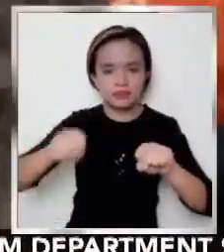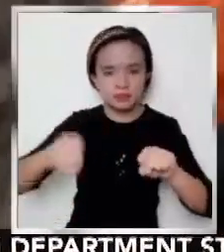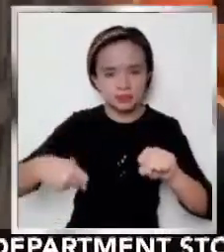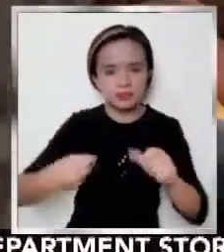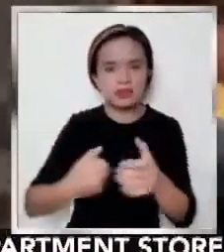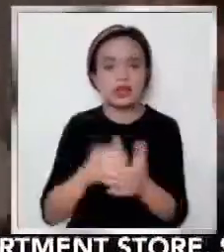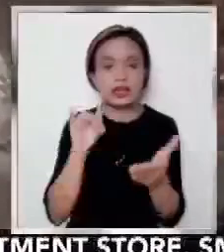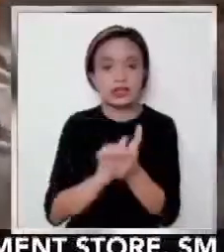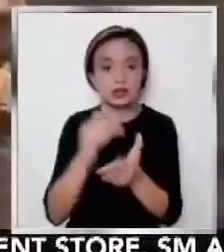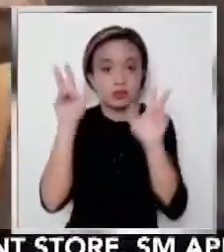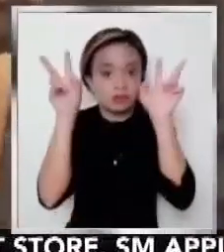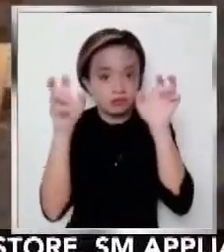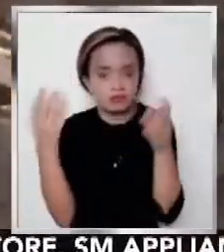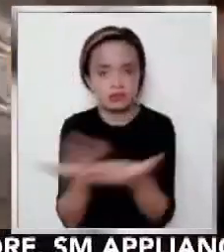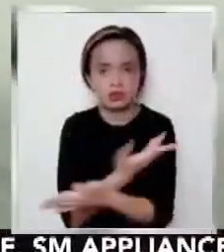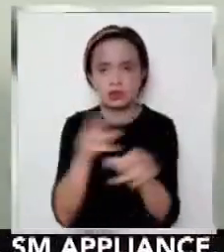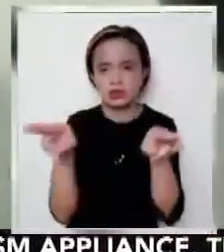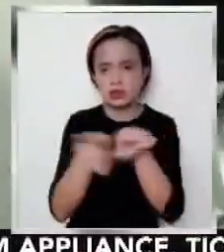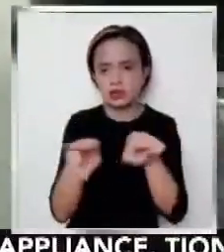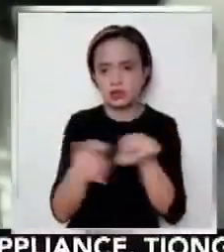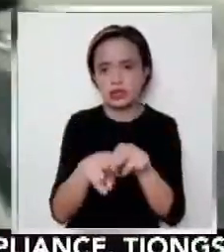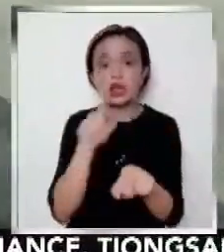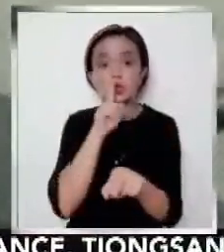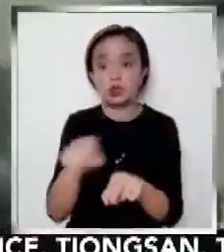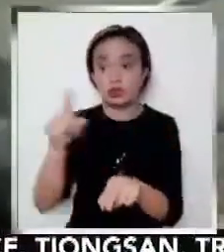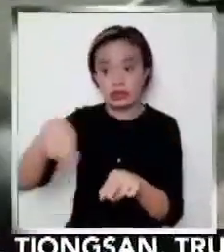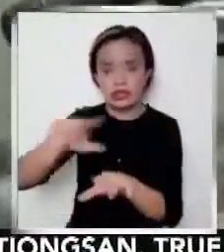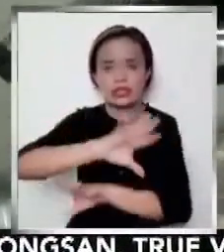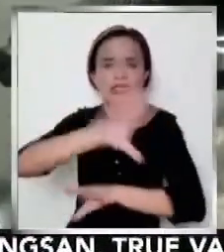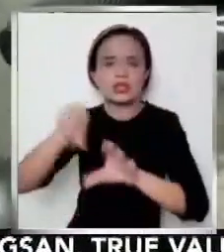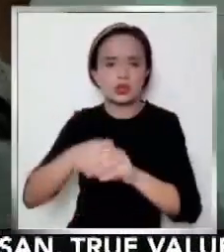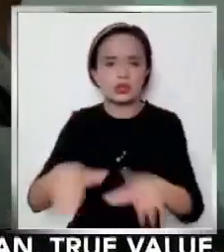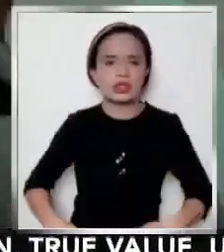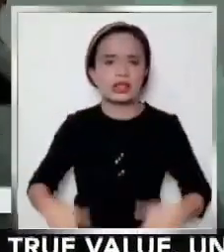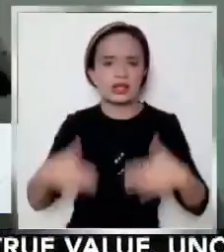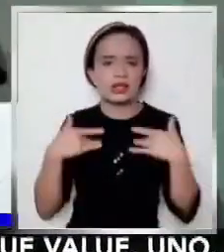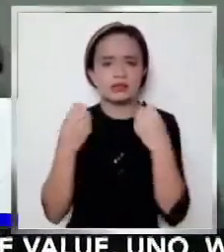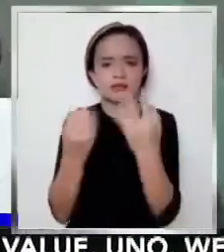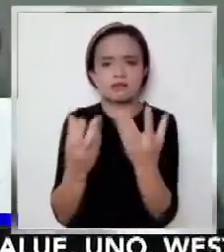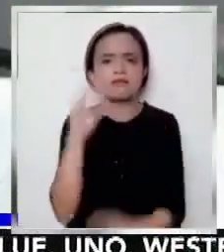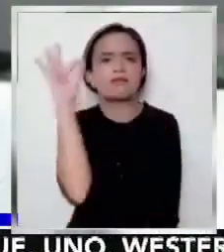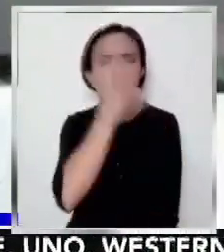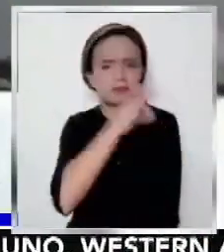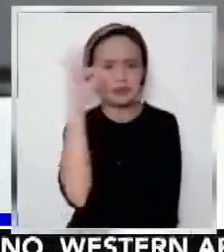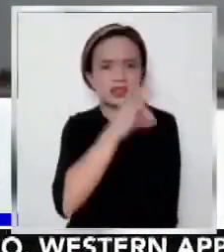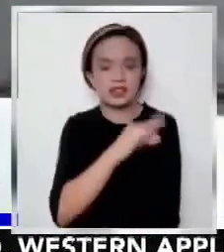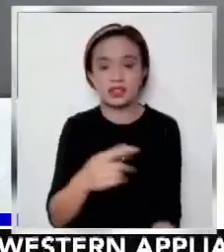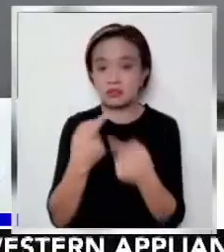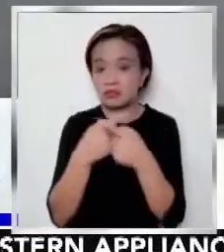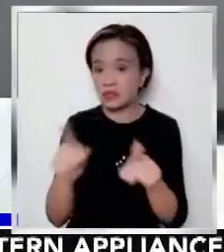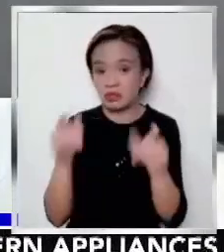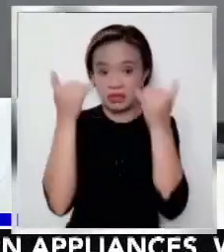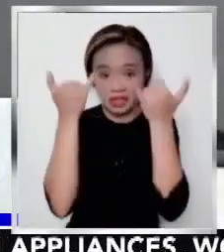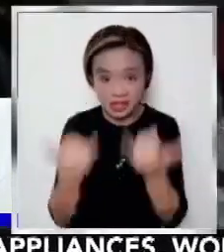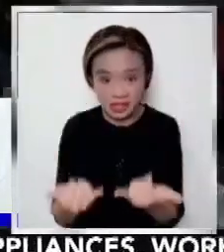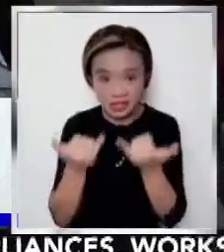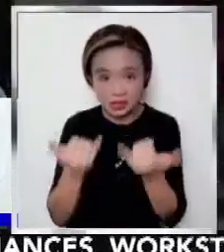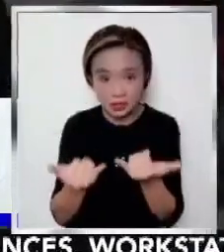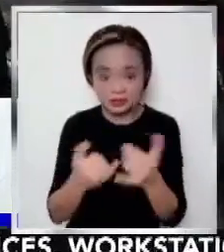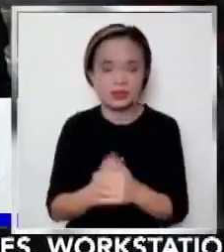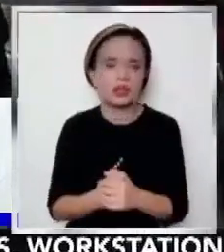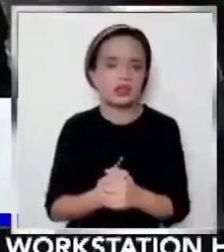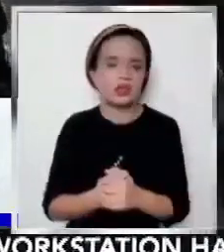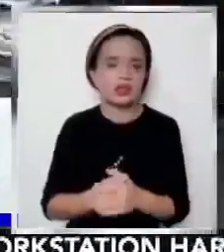normal, naging bahagi na nga sila ng buhay ng maraming Pilipino. Pero ngayon, ang mga partner drivers